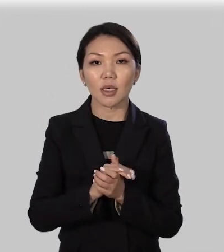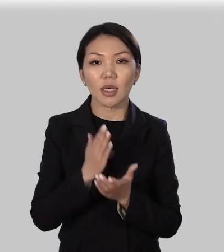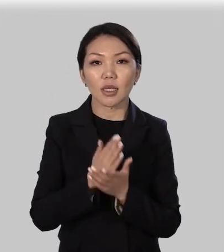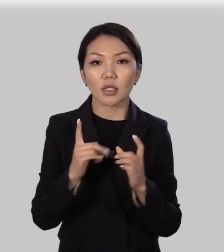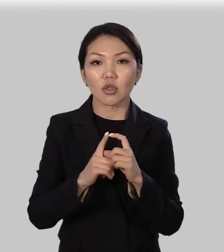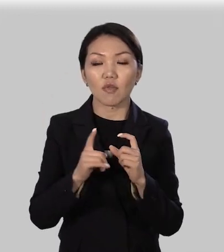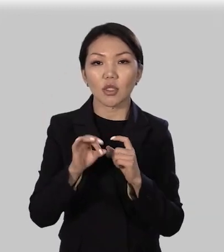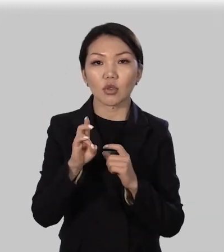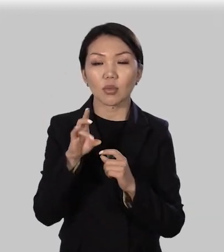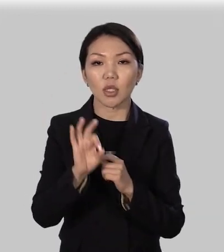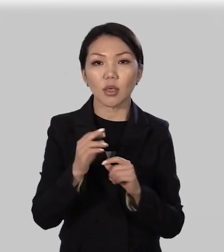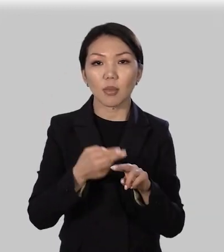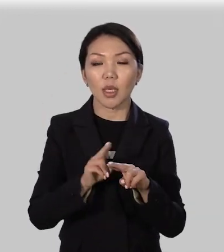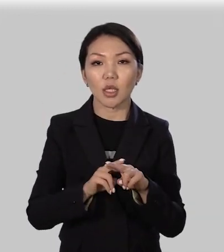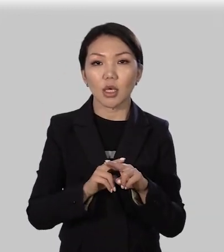слово «особенно».